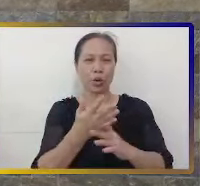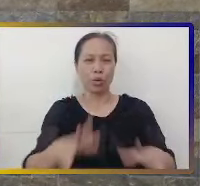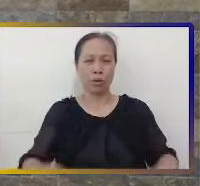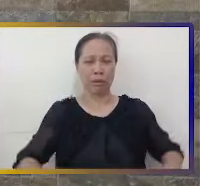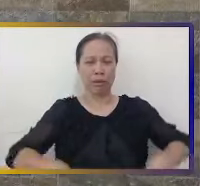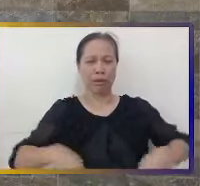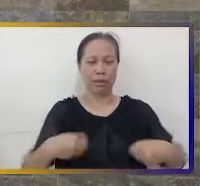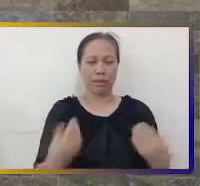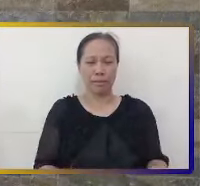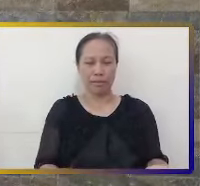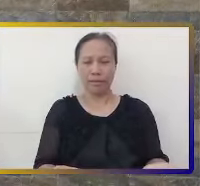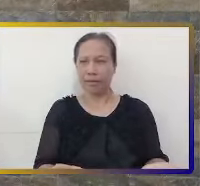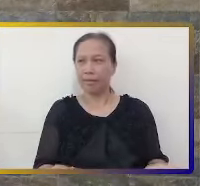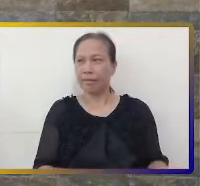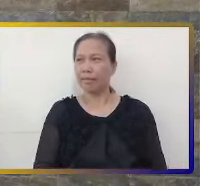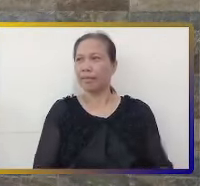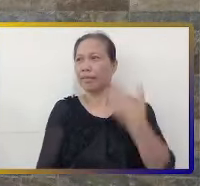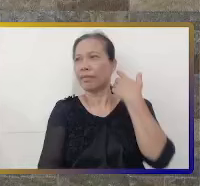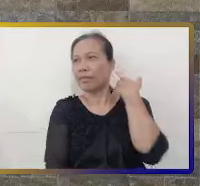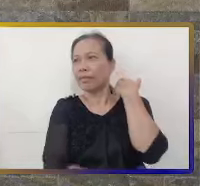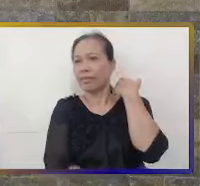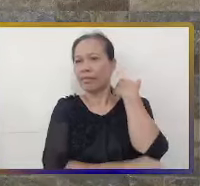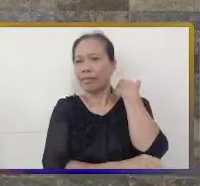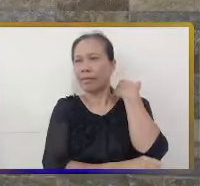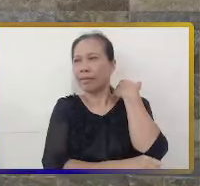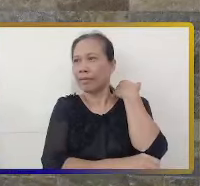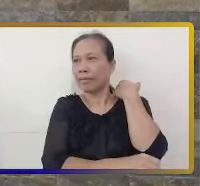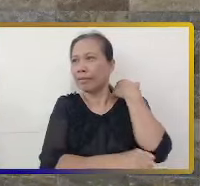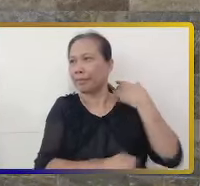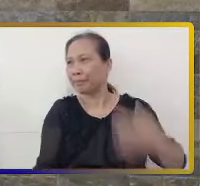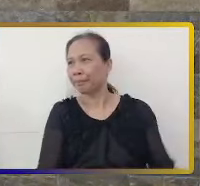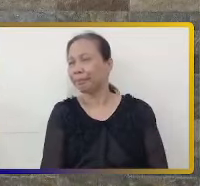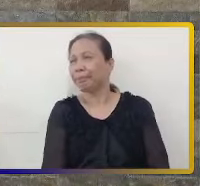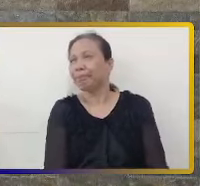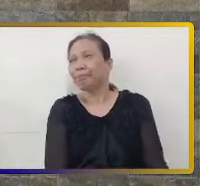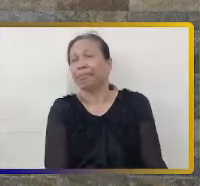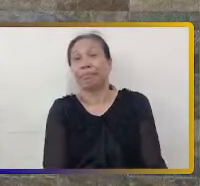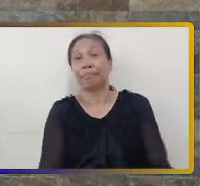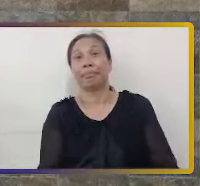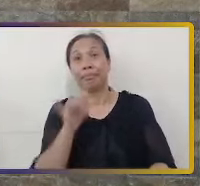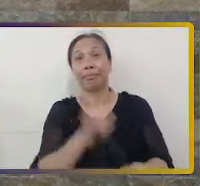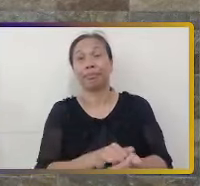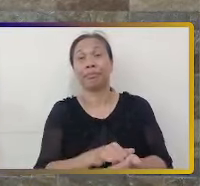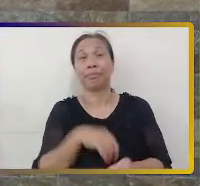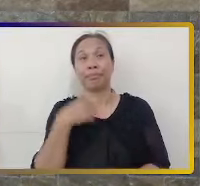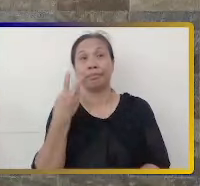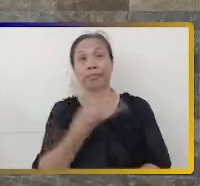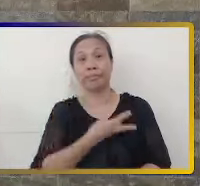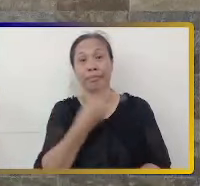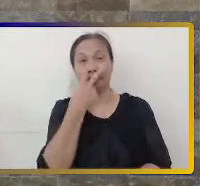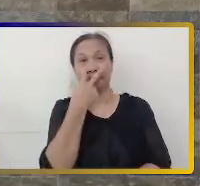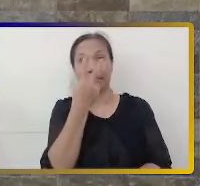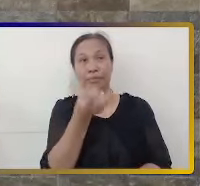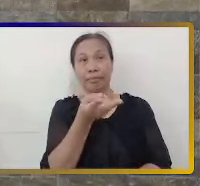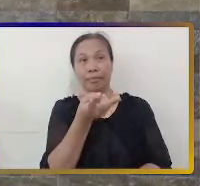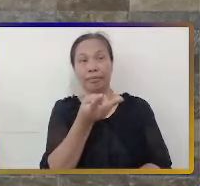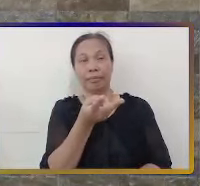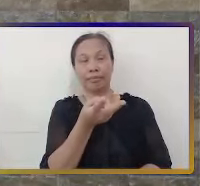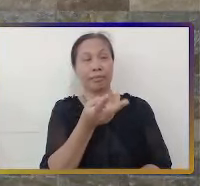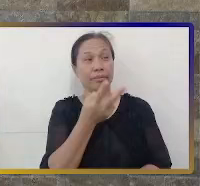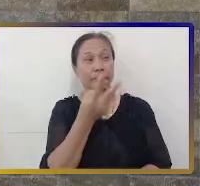can Oh yeah see So makikita niyo mga kapatid kaya dito makikita niyo